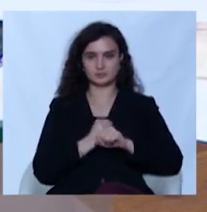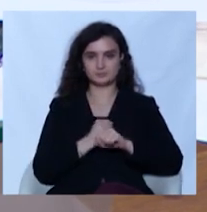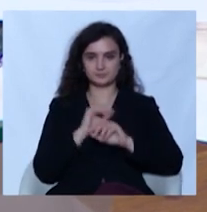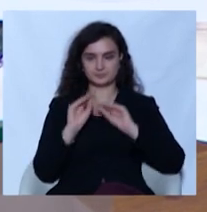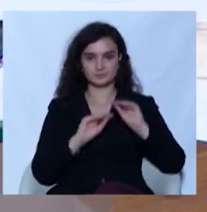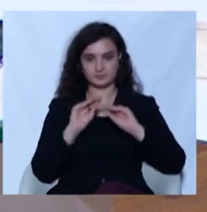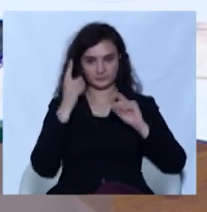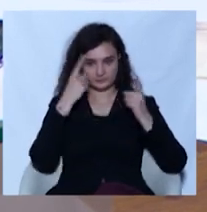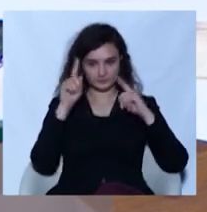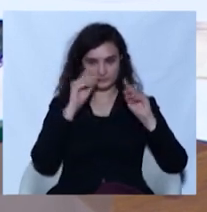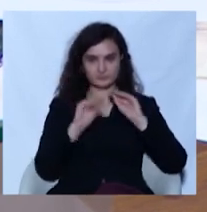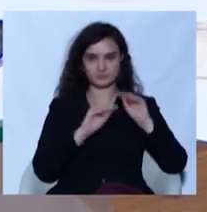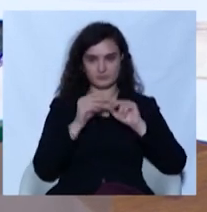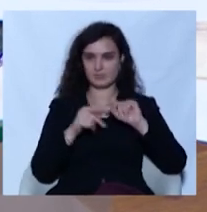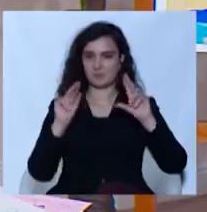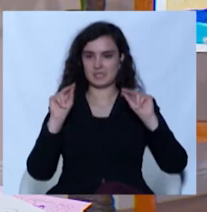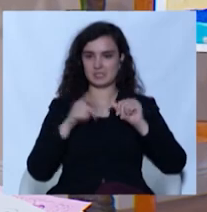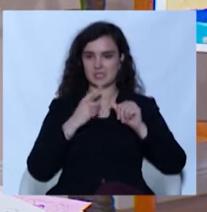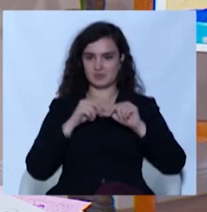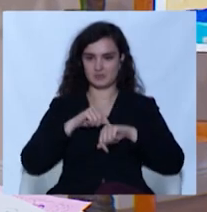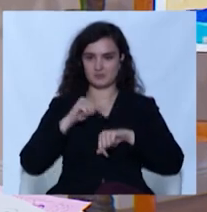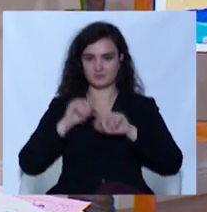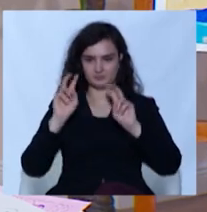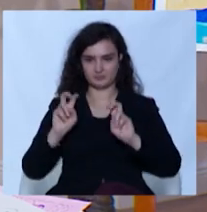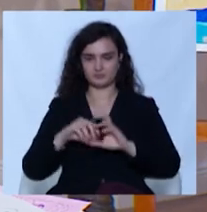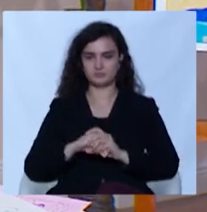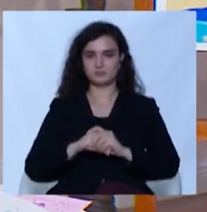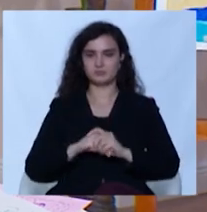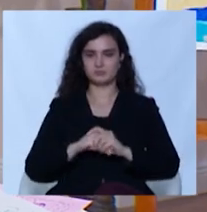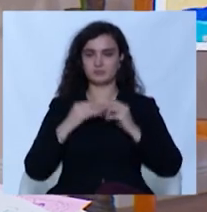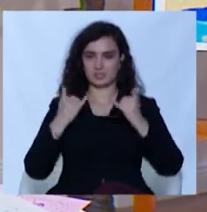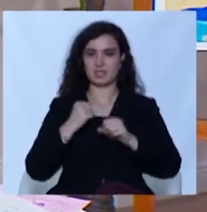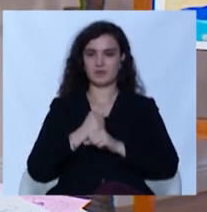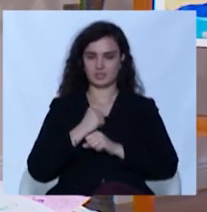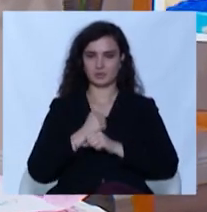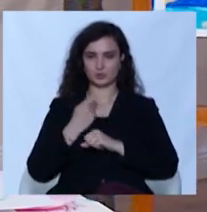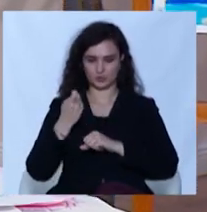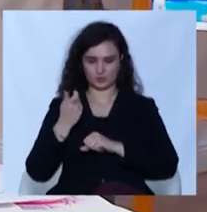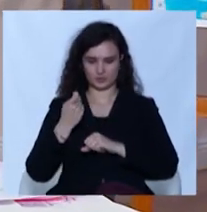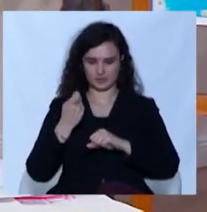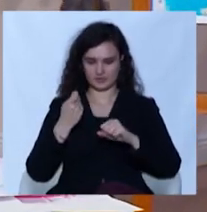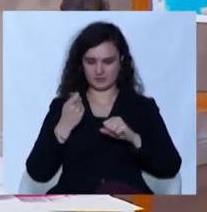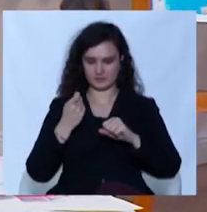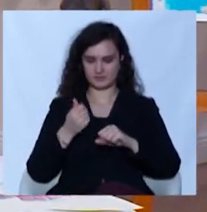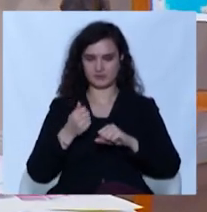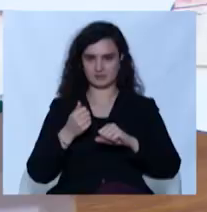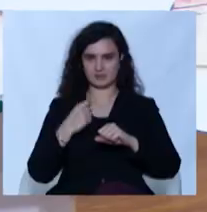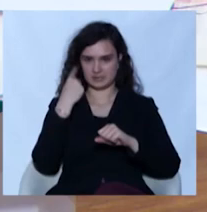ეს ხო უკვე რაღაცა ძალიან დიდი ბედნიერება. ეხა გავაკეთოთ ცოტა ეს